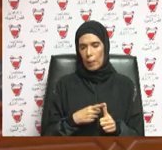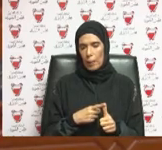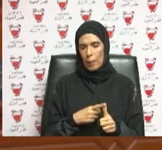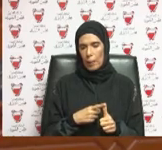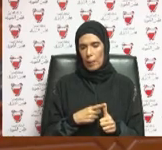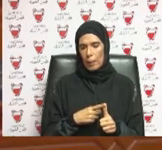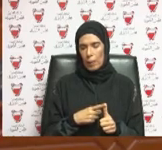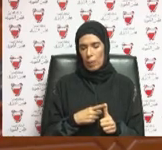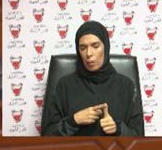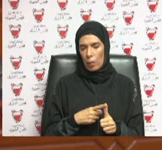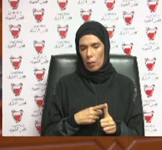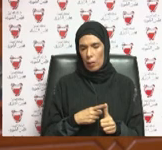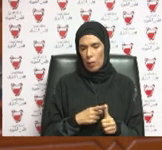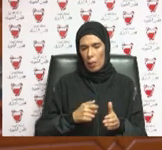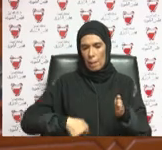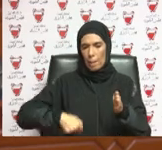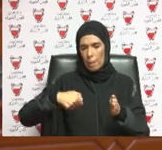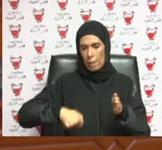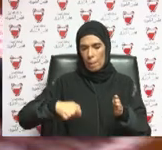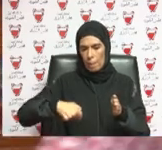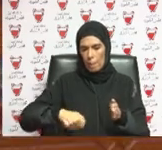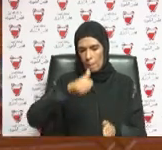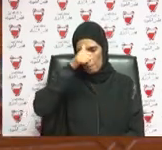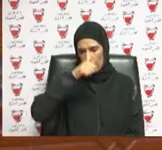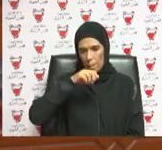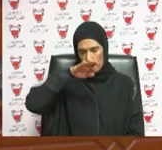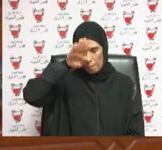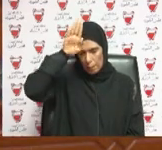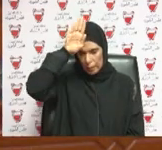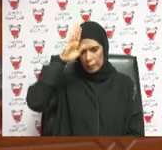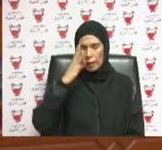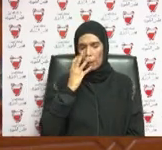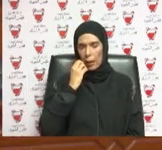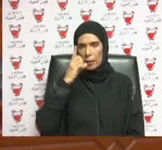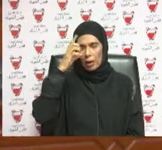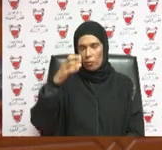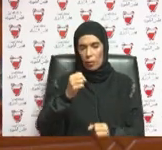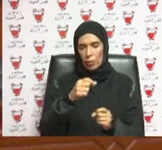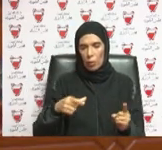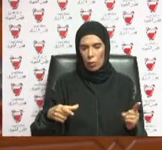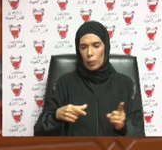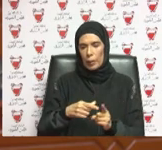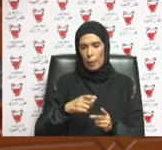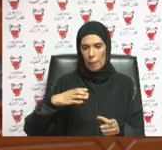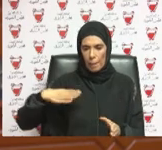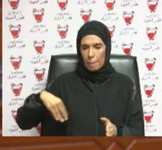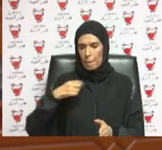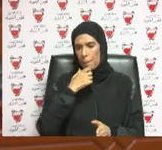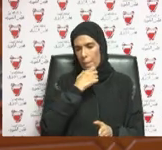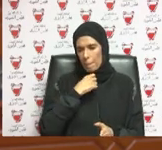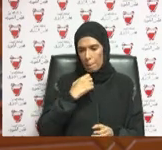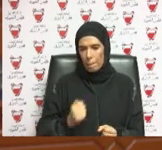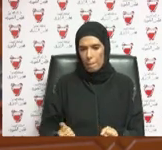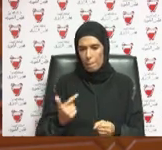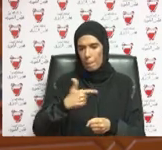بخلاص العزاء لصاحب الجلالة الملك حمد بن عيسى آل خليفة ملك مملكة البحرين، وصاحب السمو الملكي الأمير سلمان بن حمد